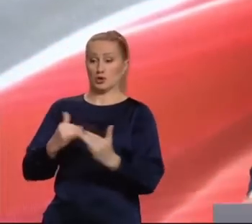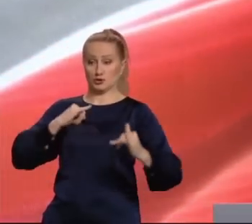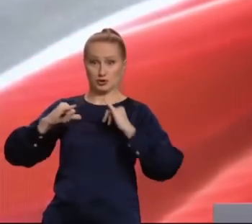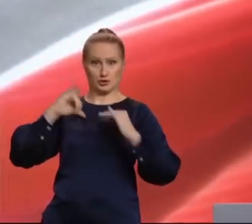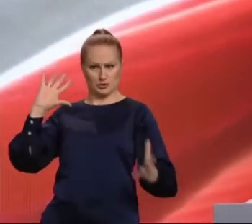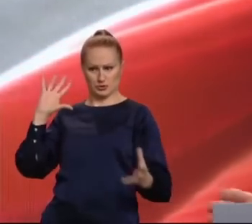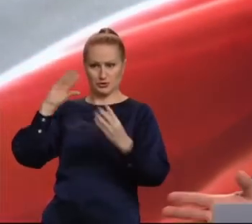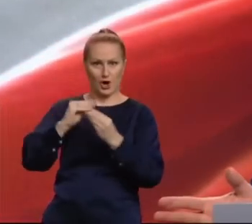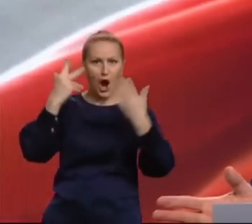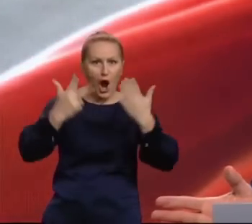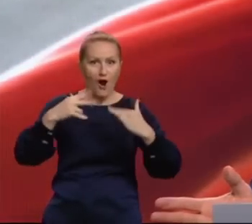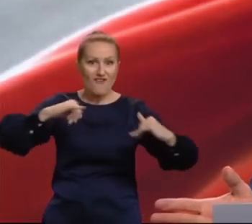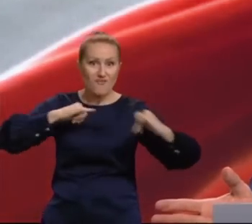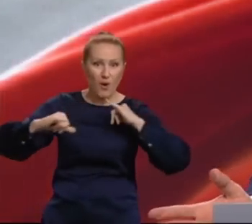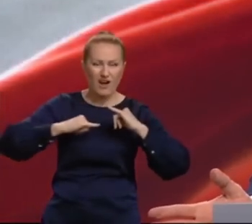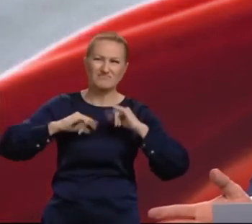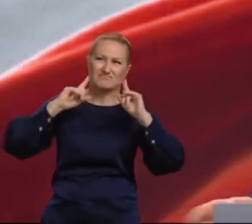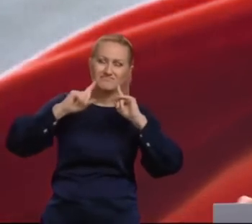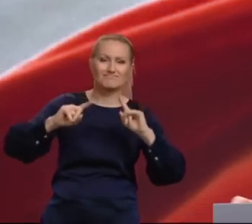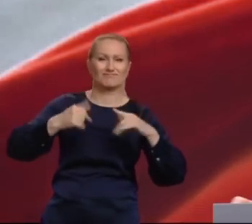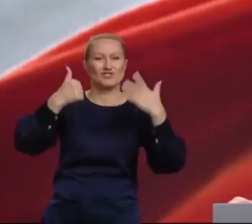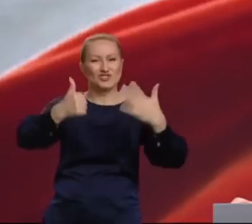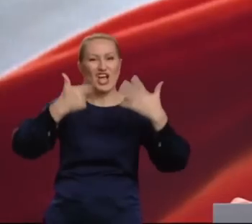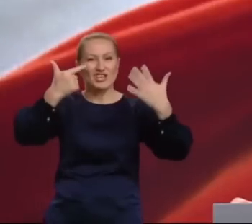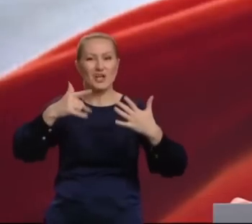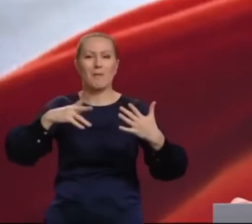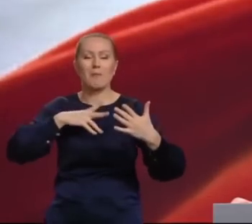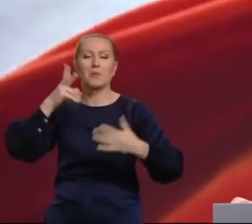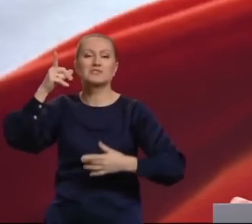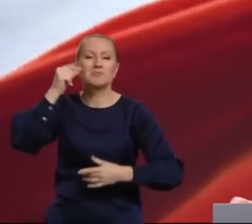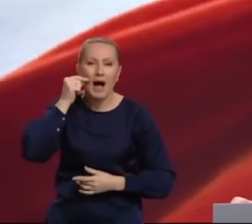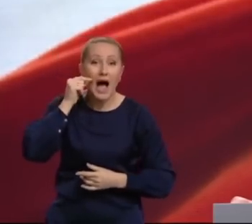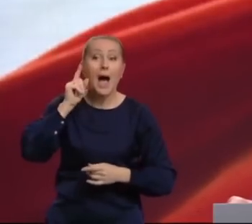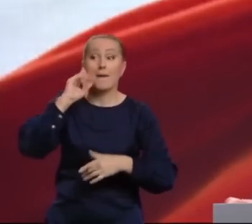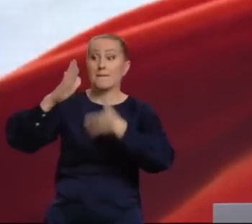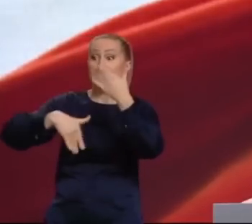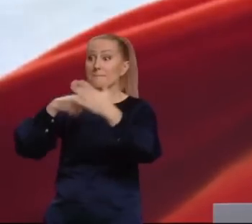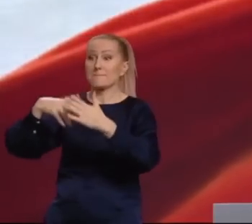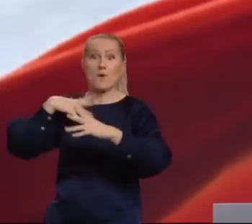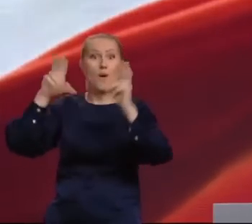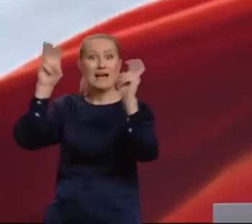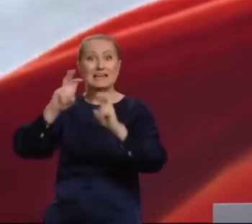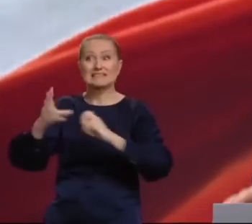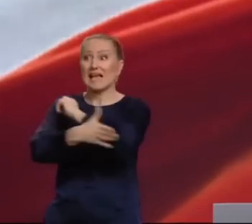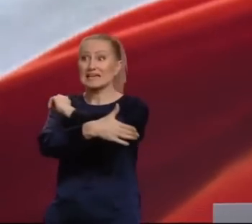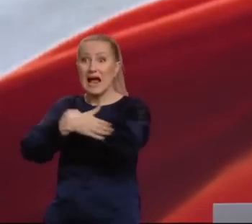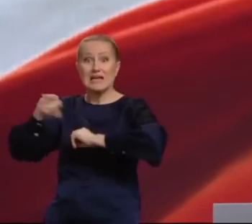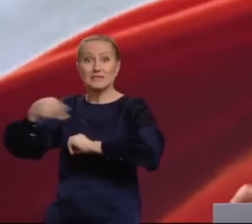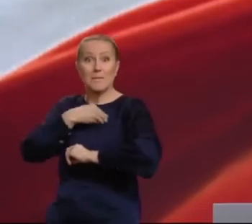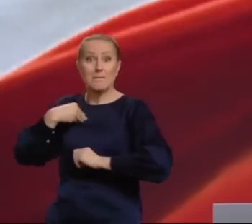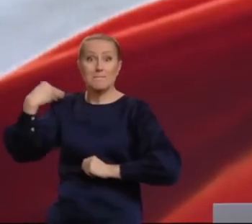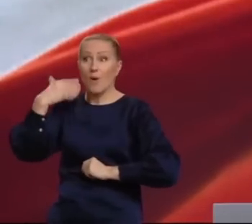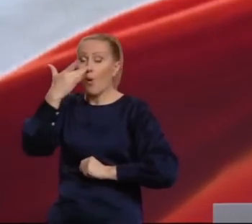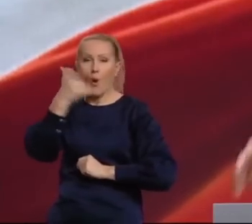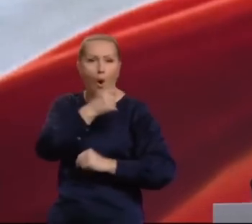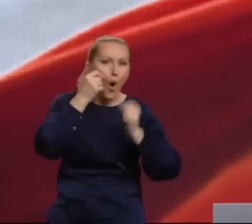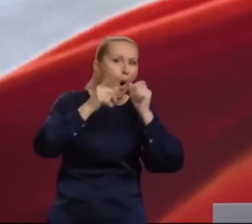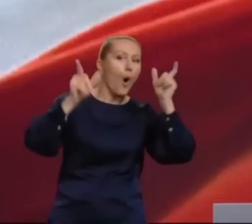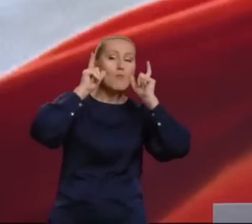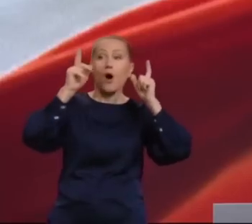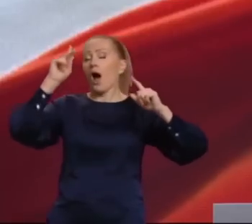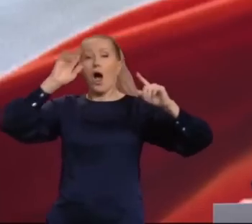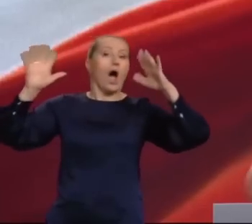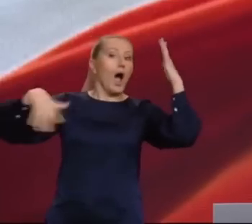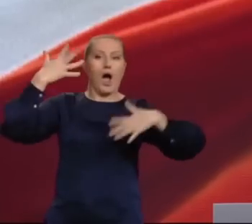swojej władzy 6-7 przespał, a w momencie, kiedy zaczął się kryzys na granicy z Białorusią, obudził się. Dzięki. W szał